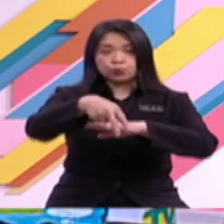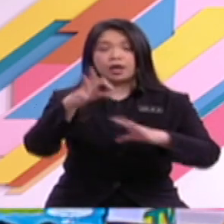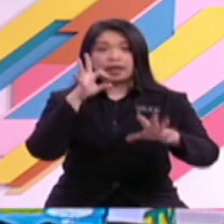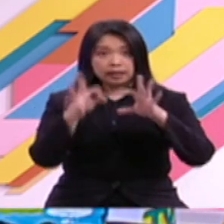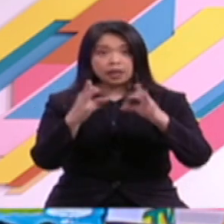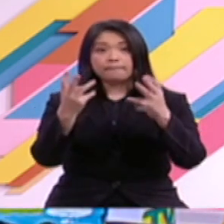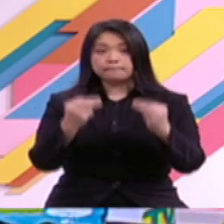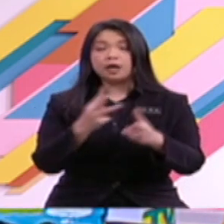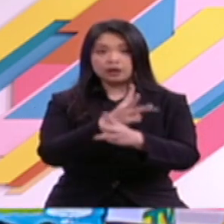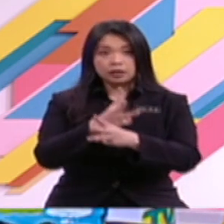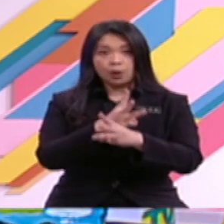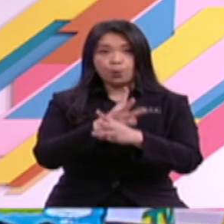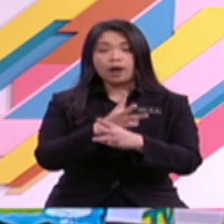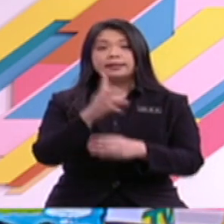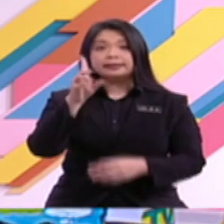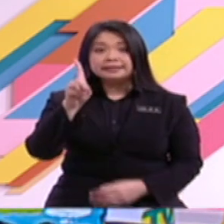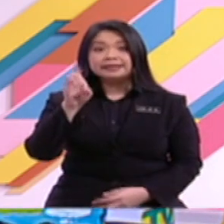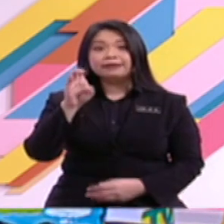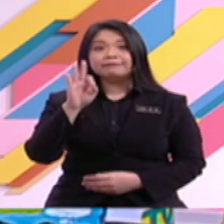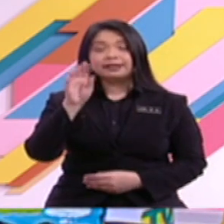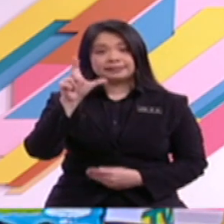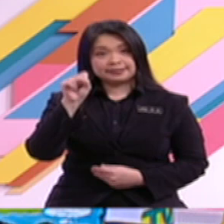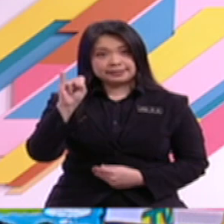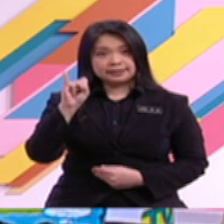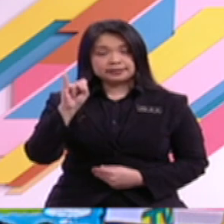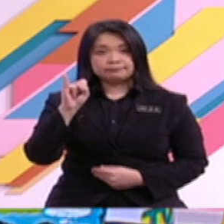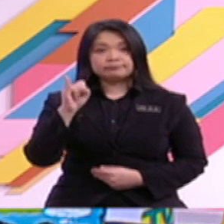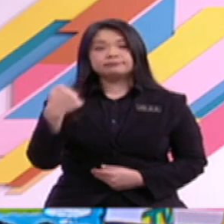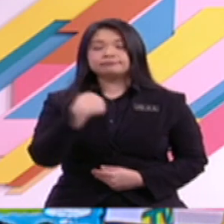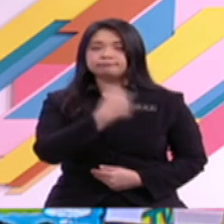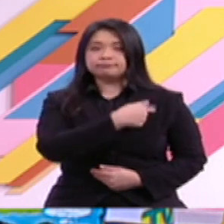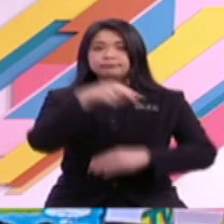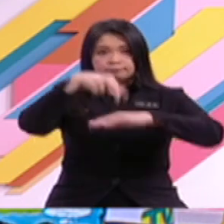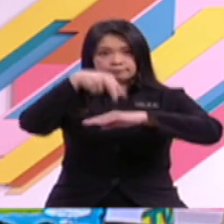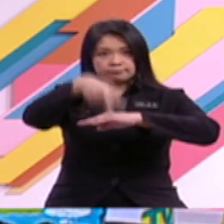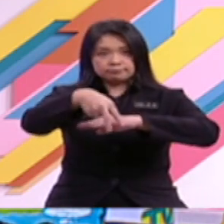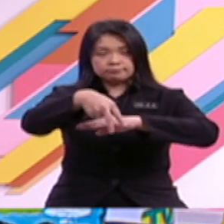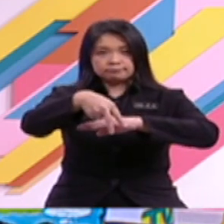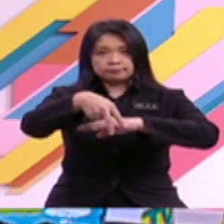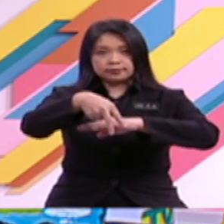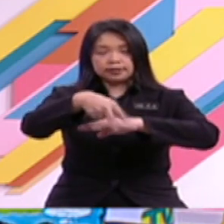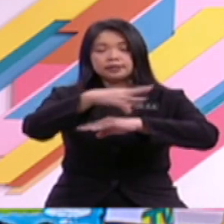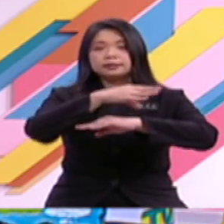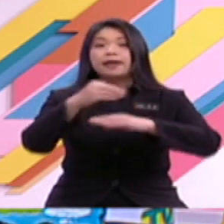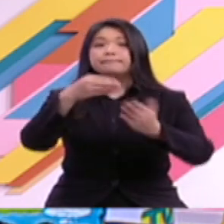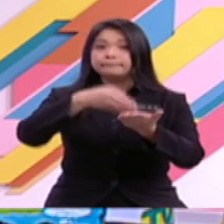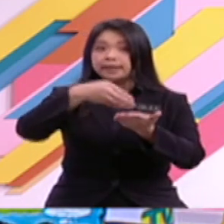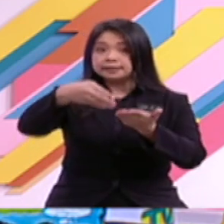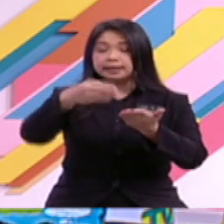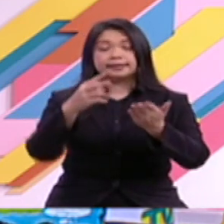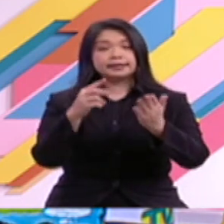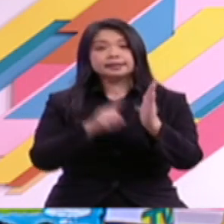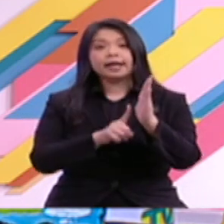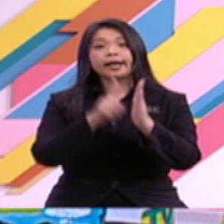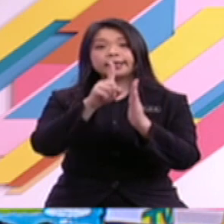kawal deflasi ataupun kemelut ekonomi itu pula kita turunkan Cukai dan perbelanjaan kena naikkan terbalik